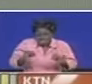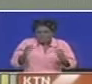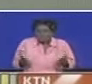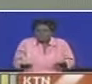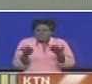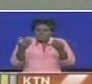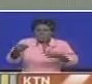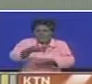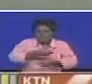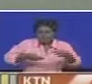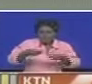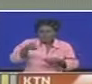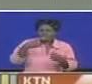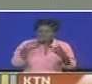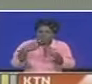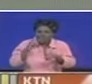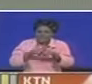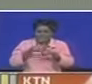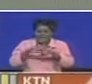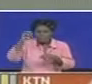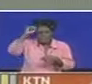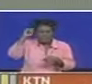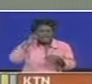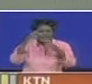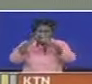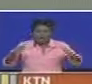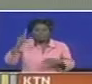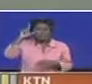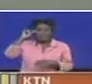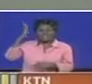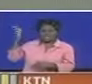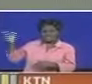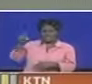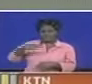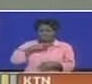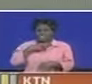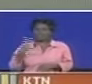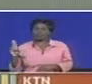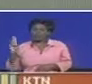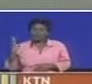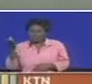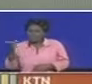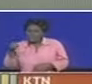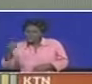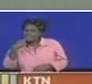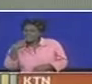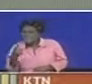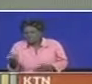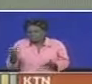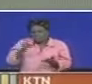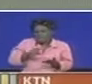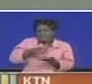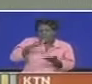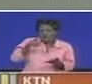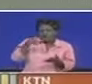kunawirisha uchumi. Akizungumza katika ikulu ya rais mjini Mombasa alikomtembelea Rais Uhuru Kenyatta, Lagarde ameongeza kuwa